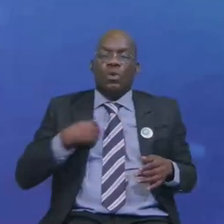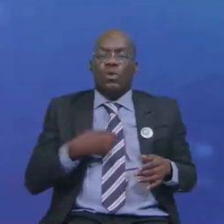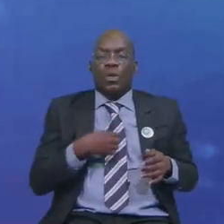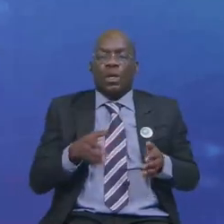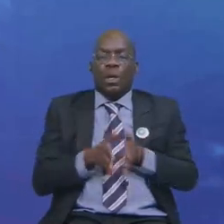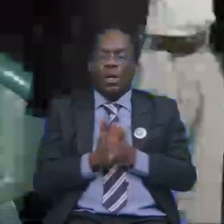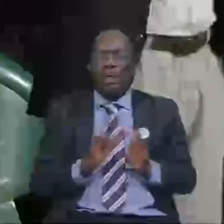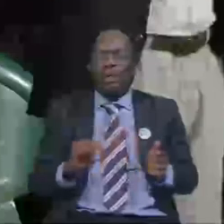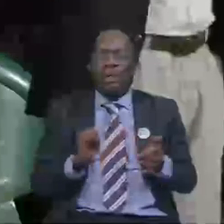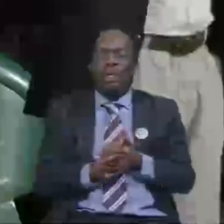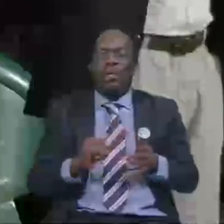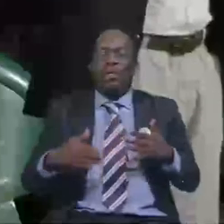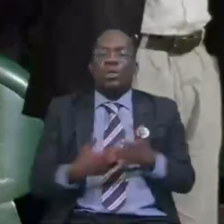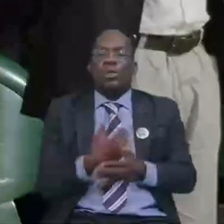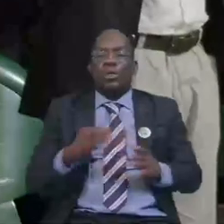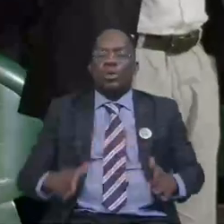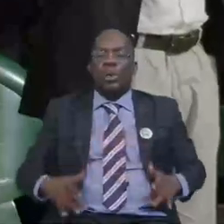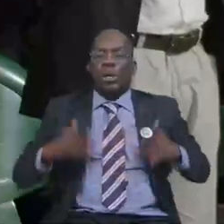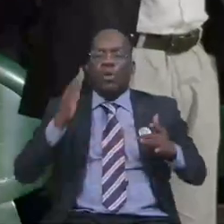au nom de Jésus